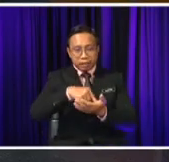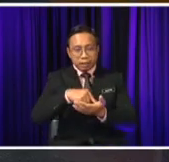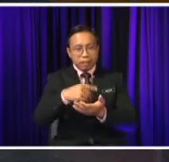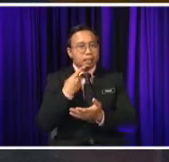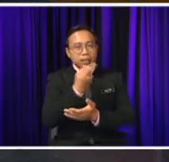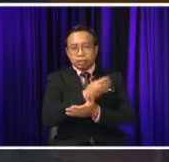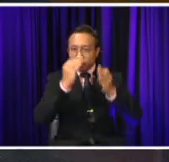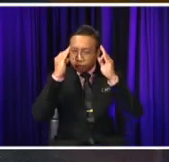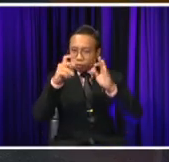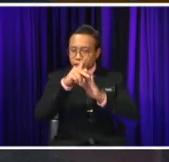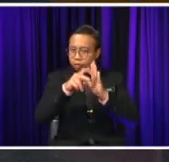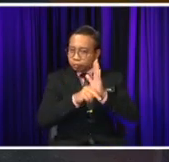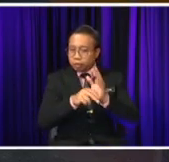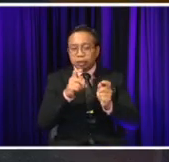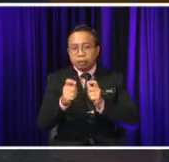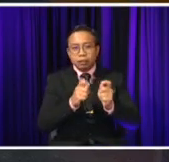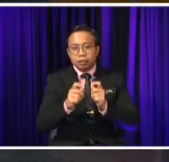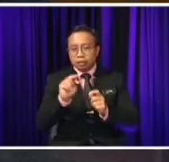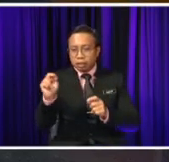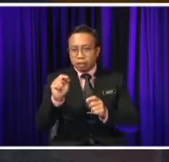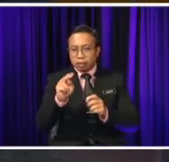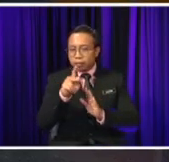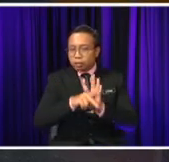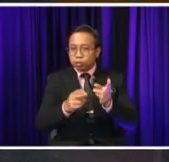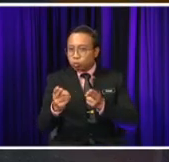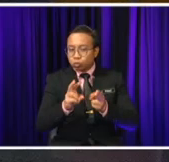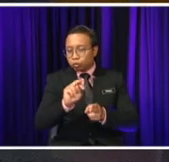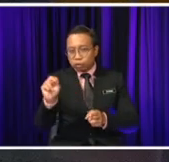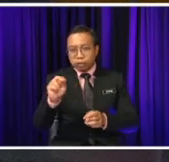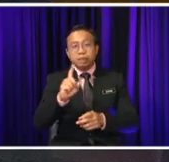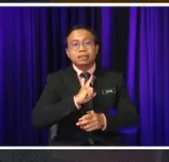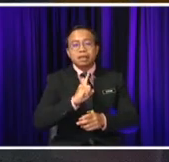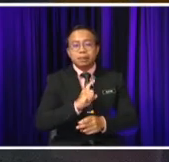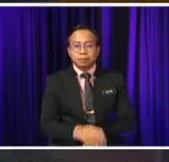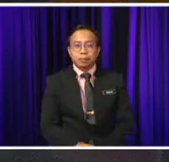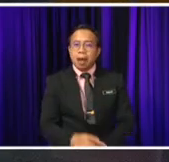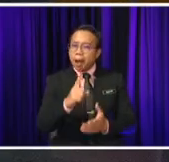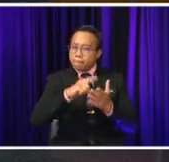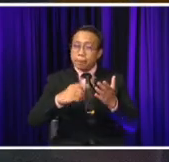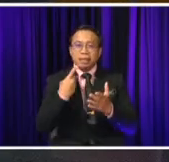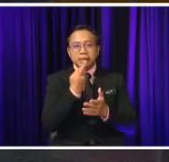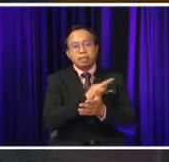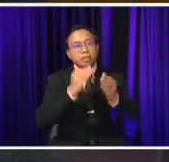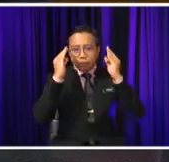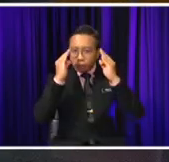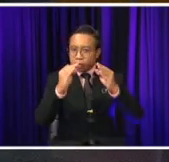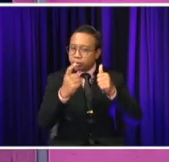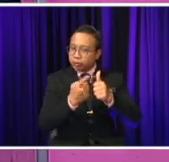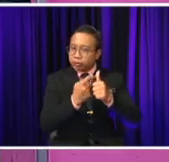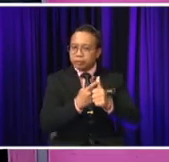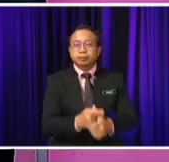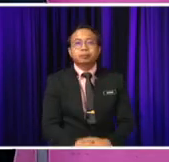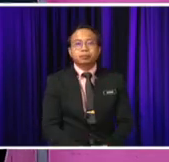pentabiran dan juga pengurusan Islam Jadi Ustaz apakah yang akan kita fokuskan terlebih dahulu